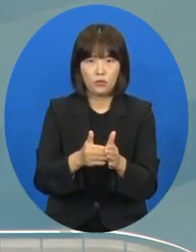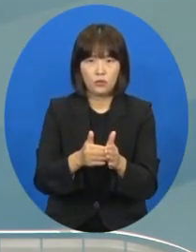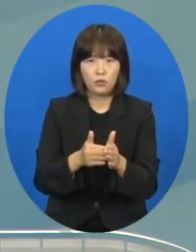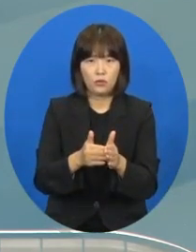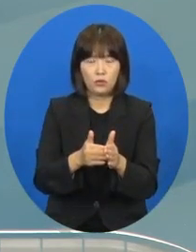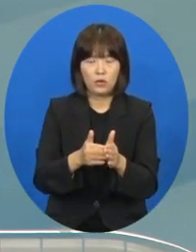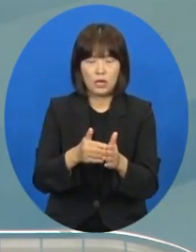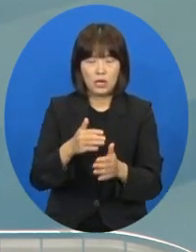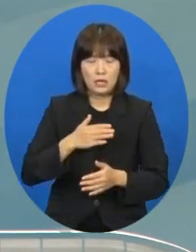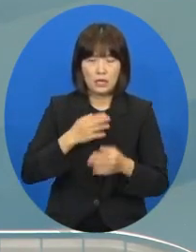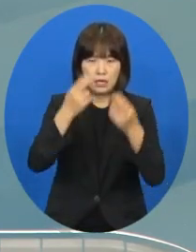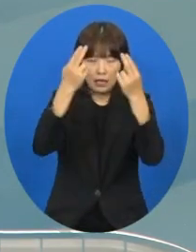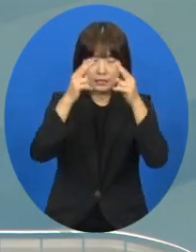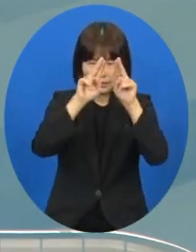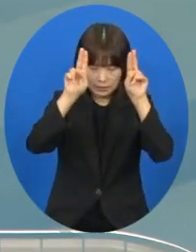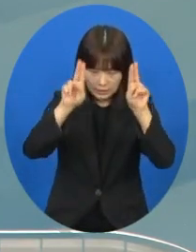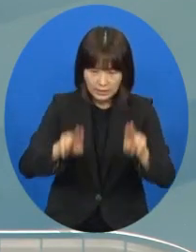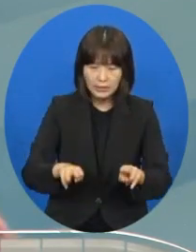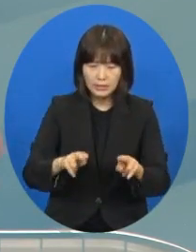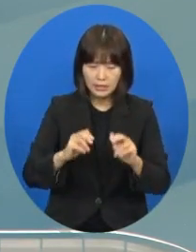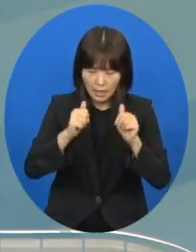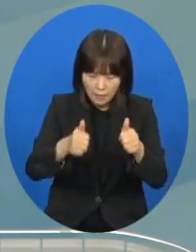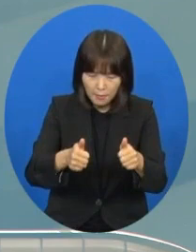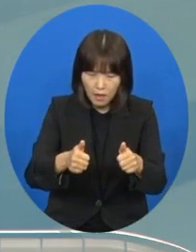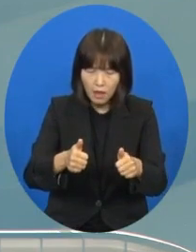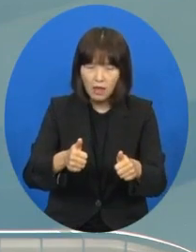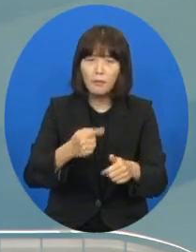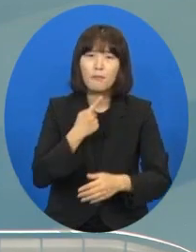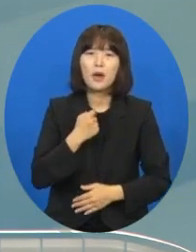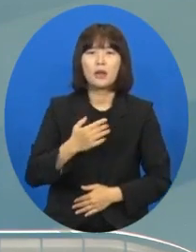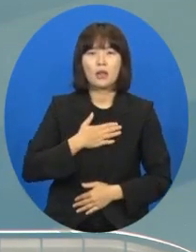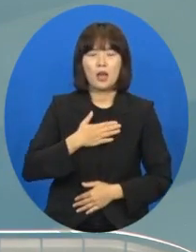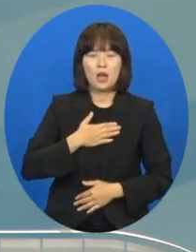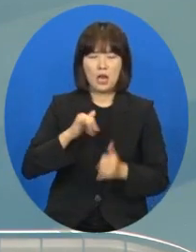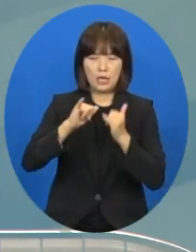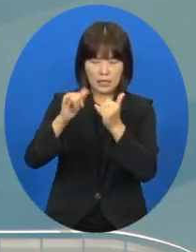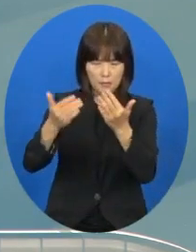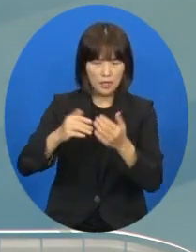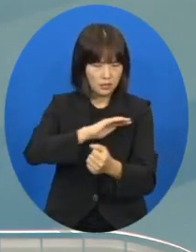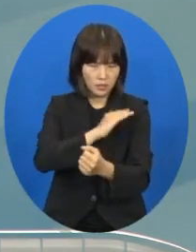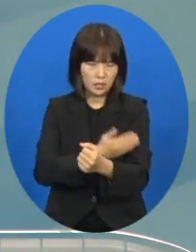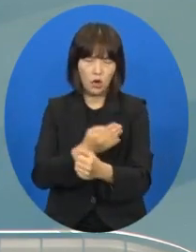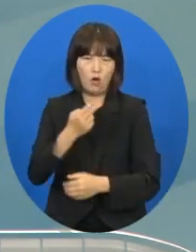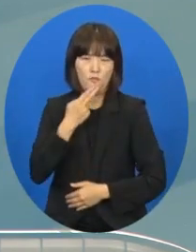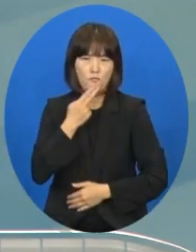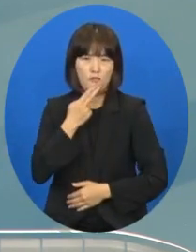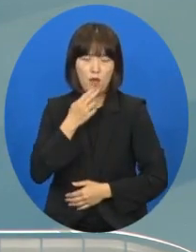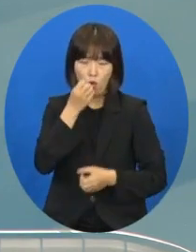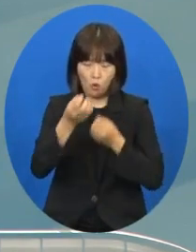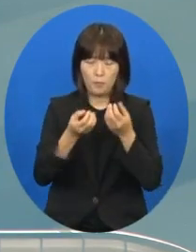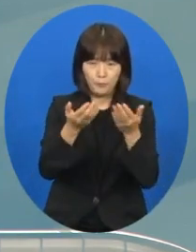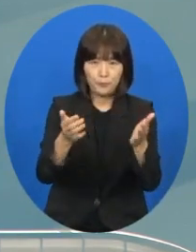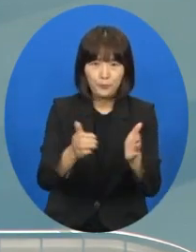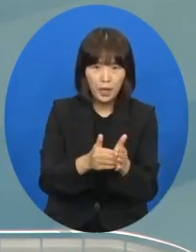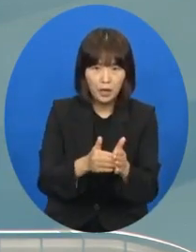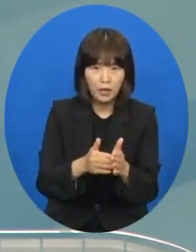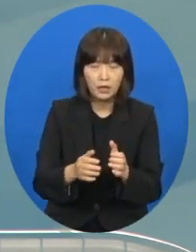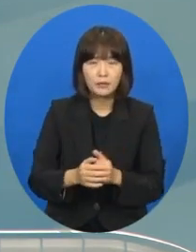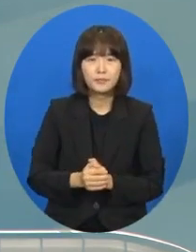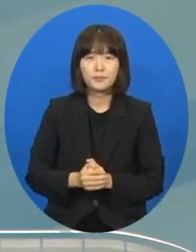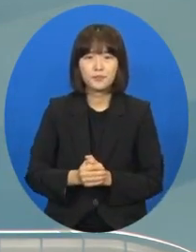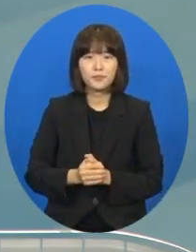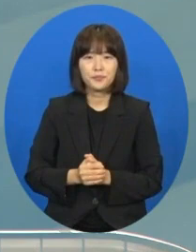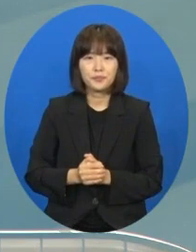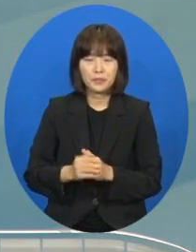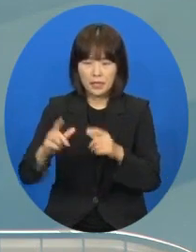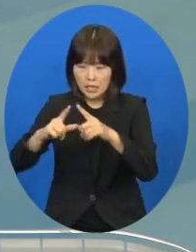받을 자격이 없다고. 여러분, 우리나라 기독교인들 사이에 일제시대 때 신사